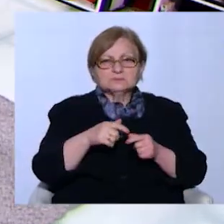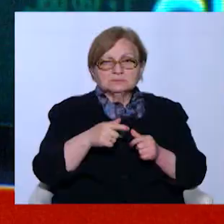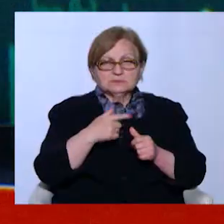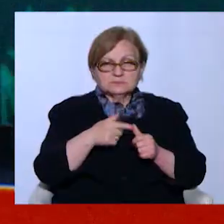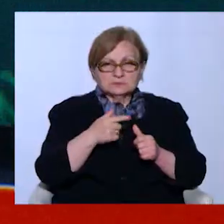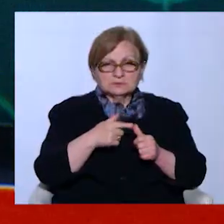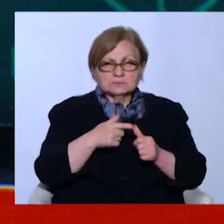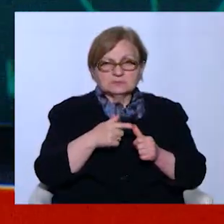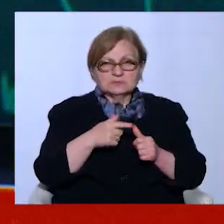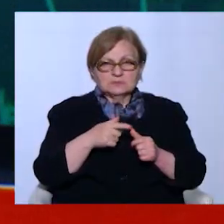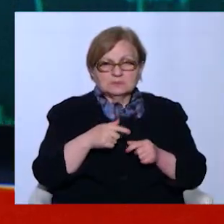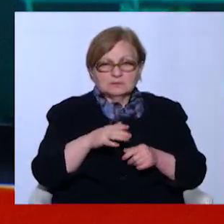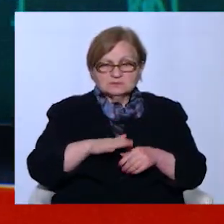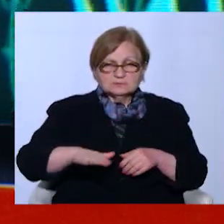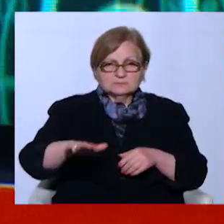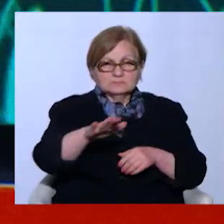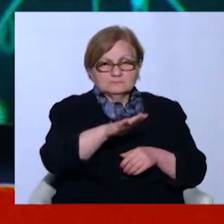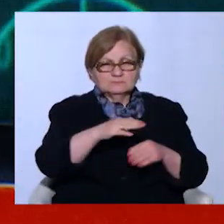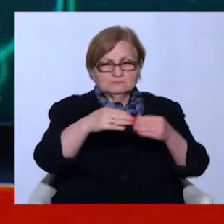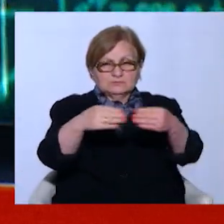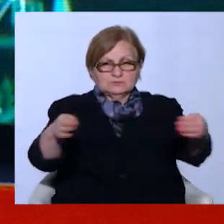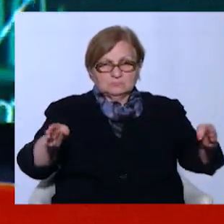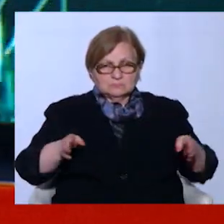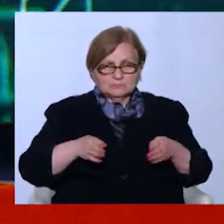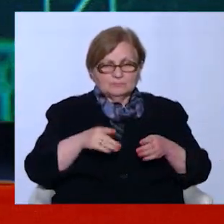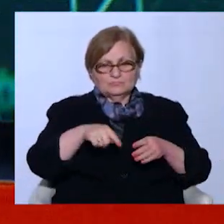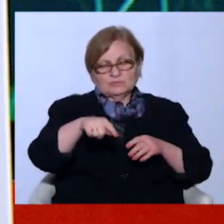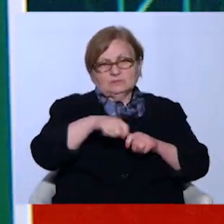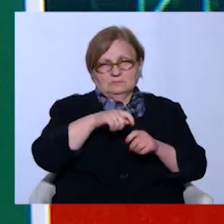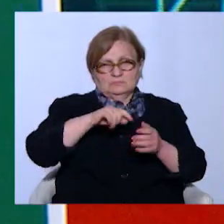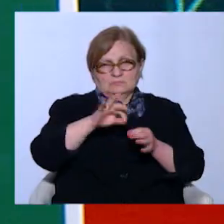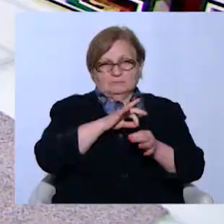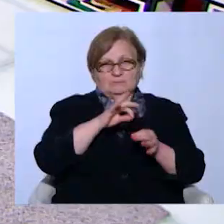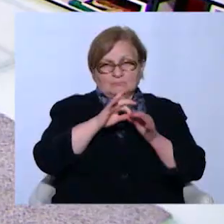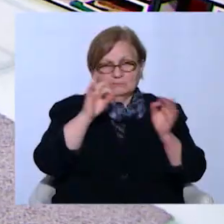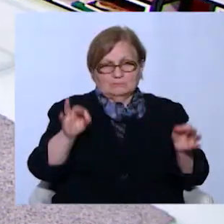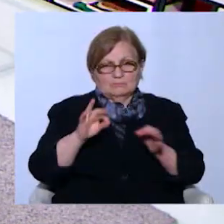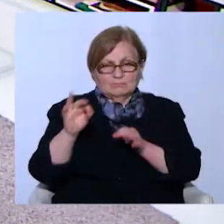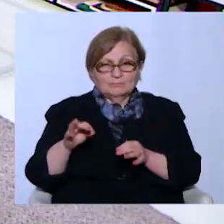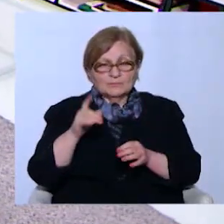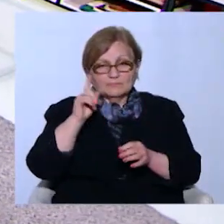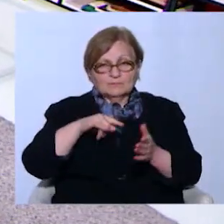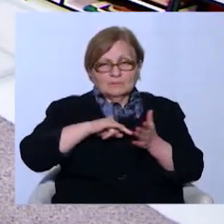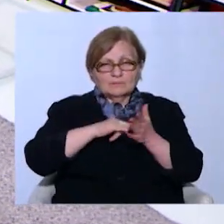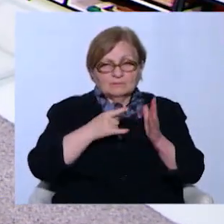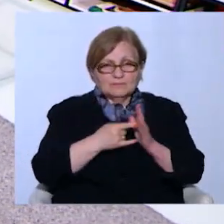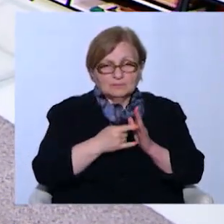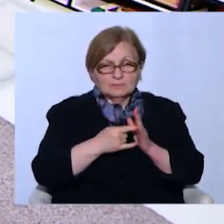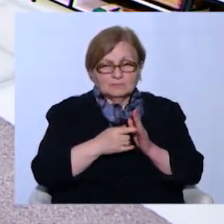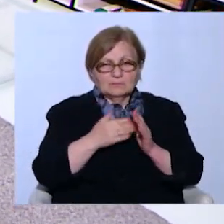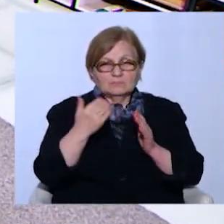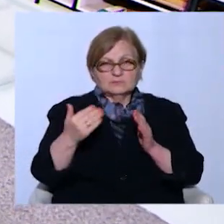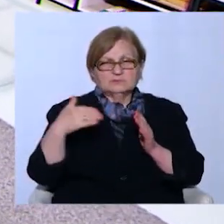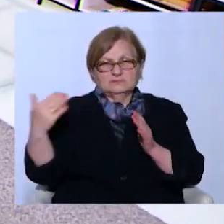ანუ ფართობი არის სიბრტყის შემოსაზღვრული ნაწილის საზომი ერთეული. ჩვენ ვიცით უკვე, რომ კვადრატის ფართობი არის მისი